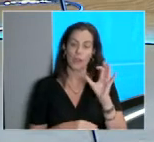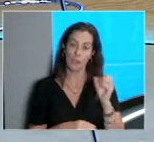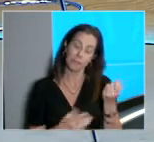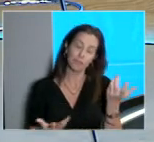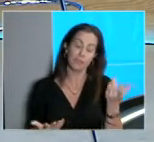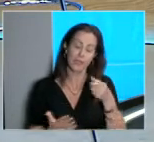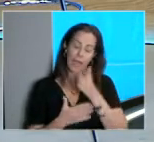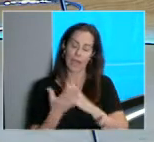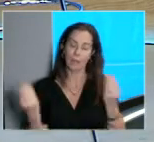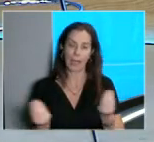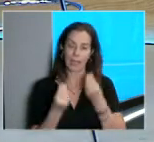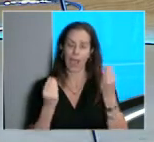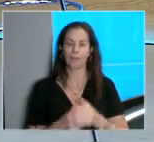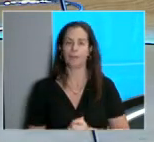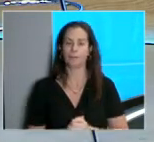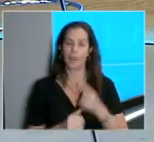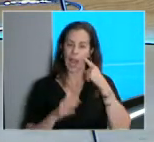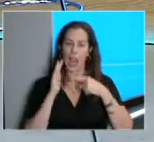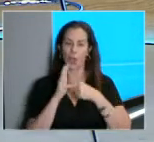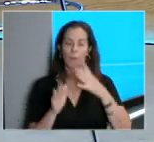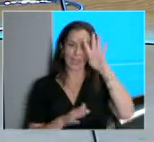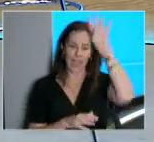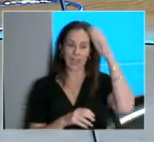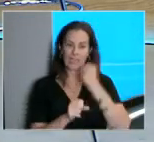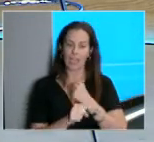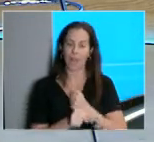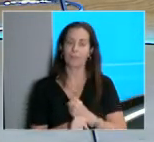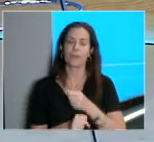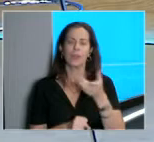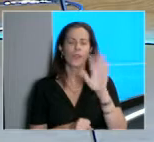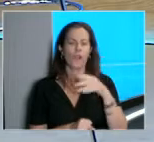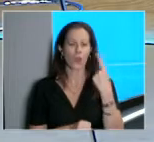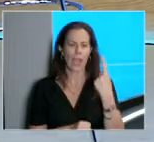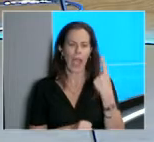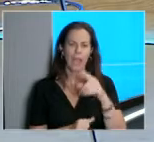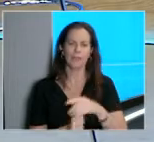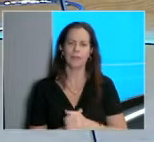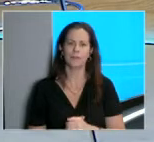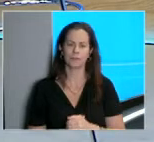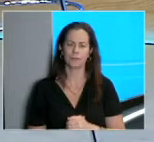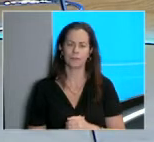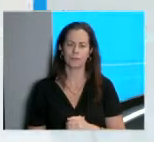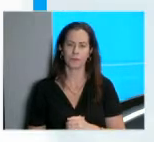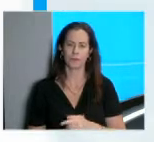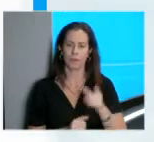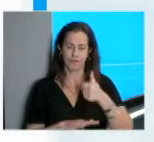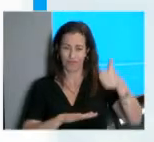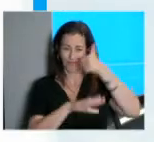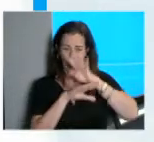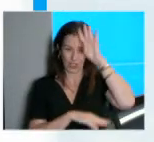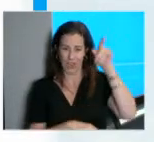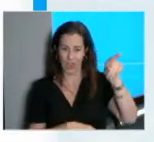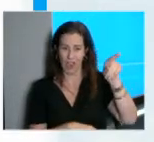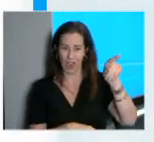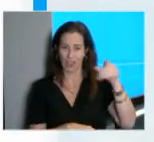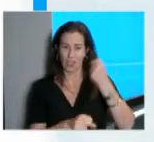בכלל, אבל זה חלק מהעניין, להראות מה איראן עושה. זה עוד אחד של רונן מנליס, קאסם סולימני וכוח קודס הובילו את